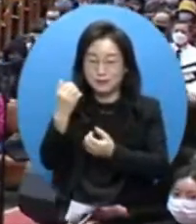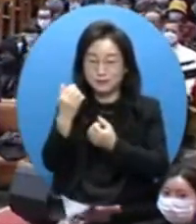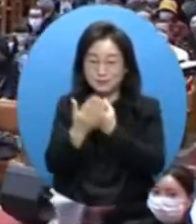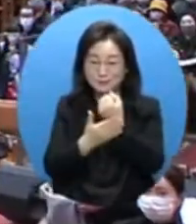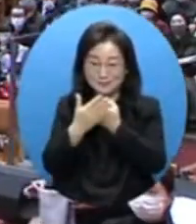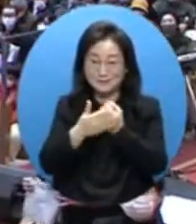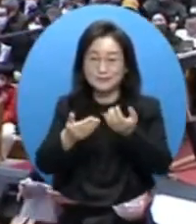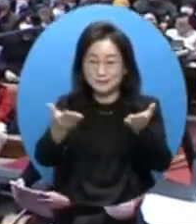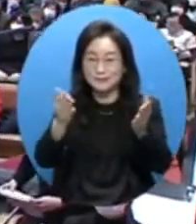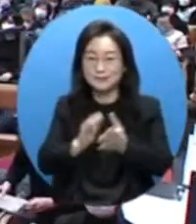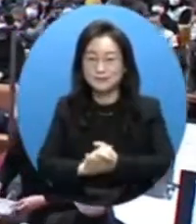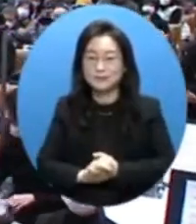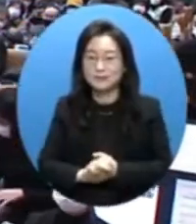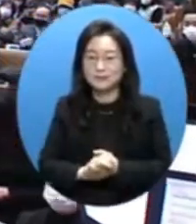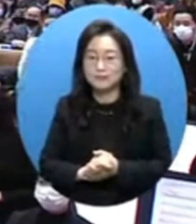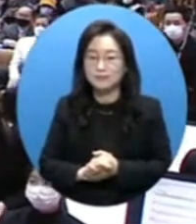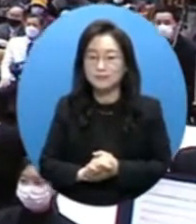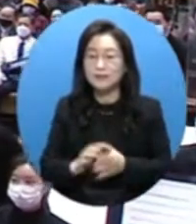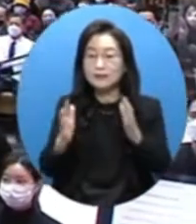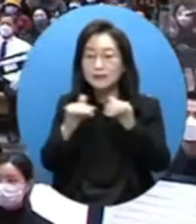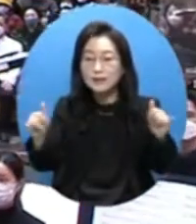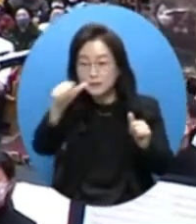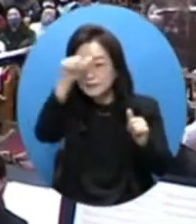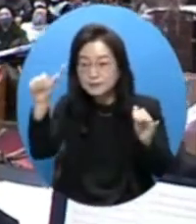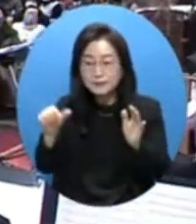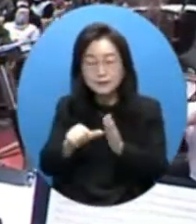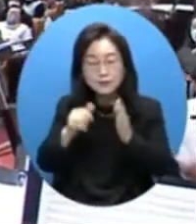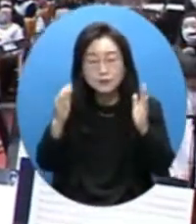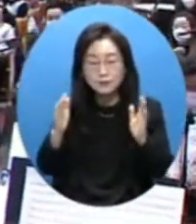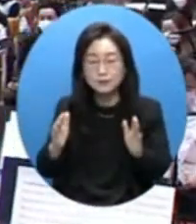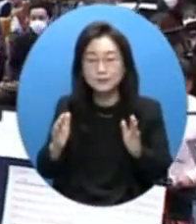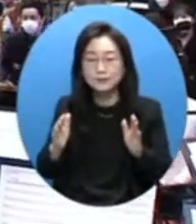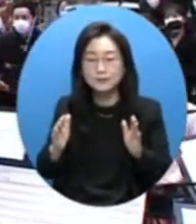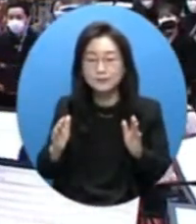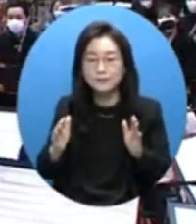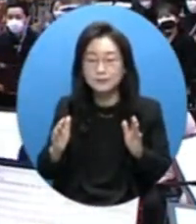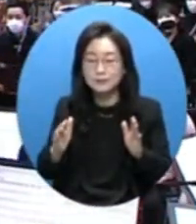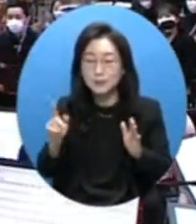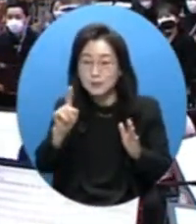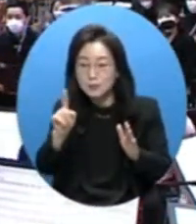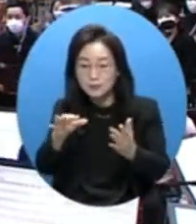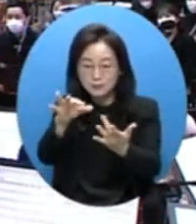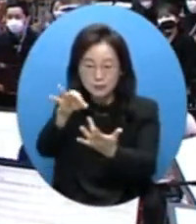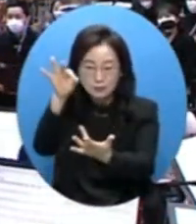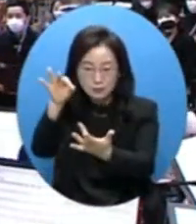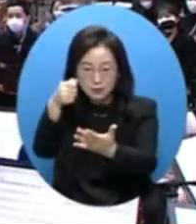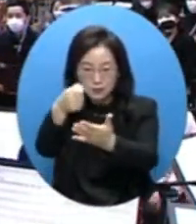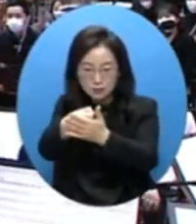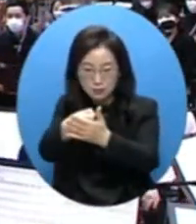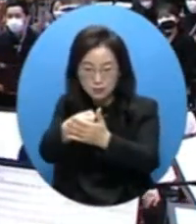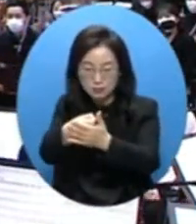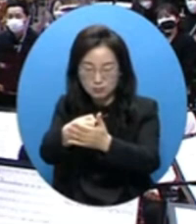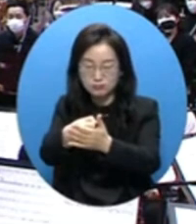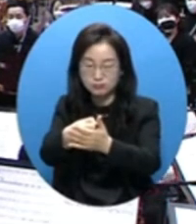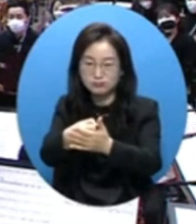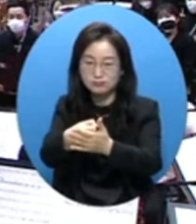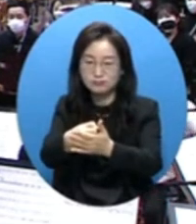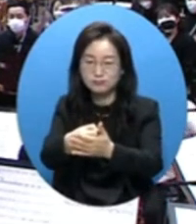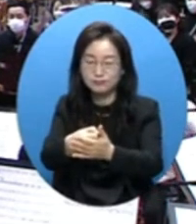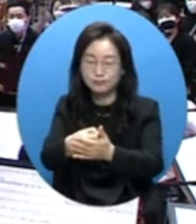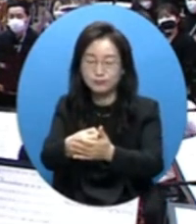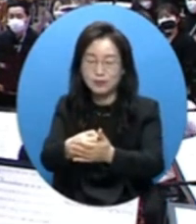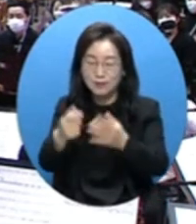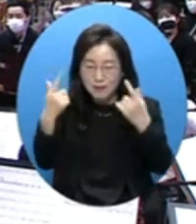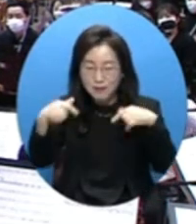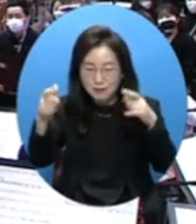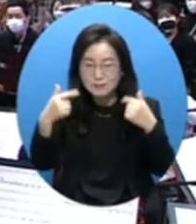원합니다 사람의 일생은 선택과 결정의 일생입니다 최선의